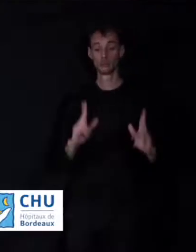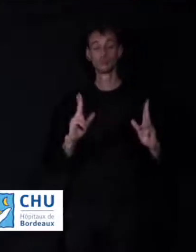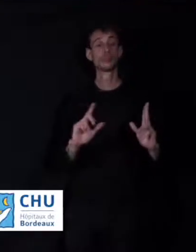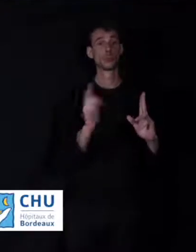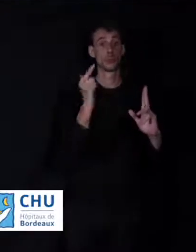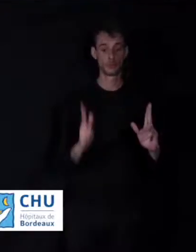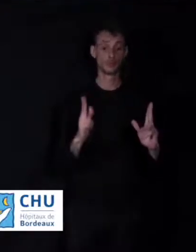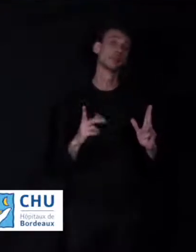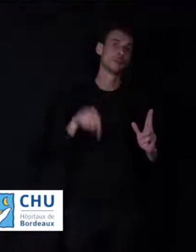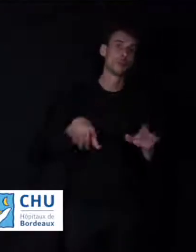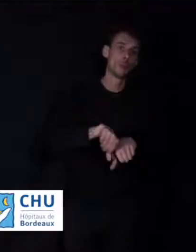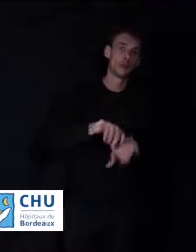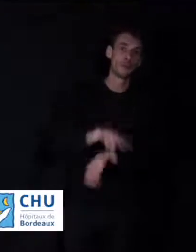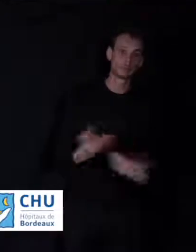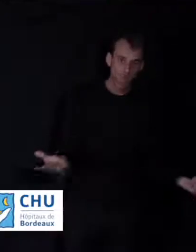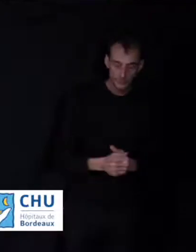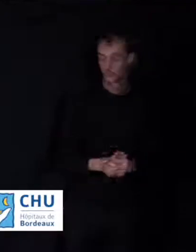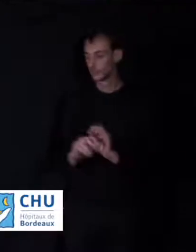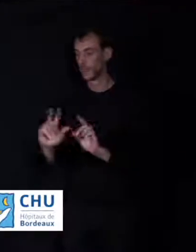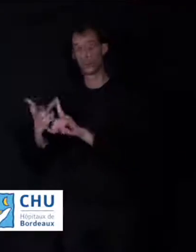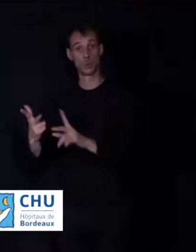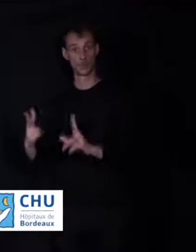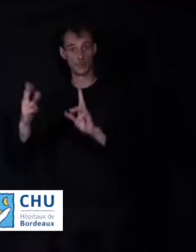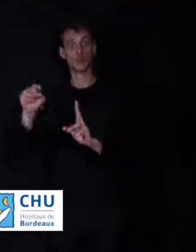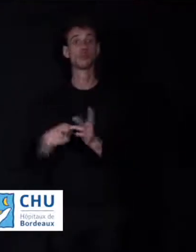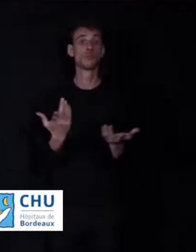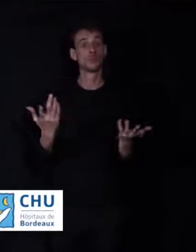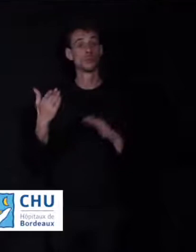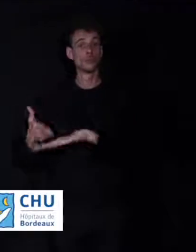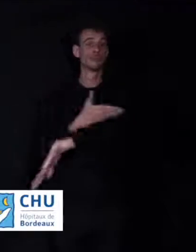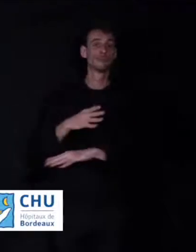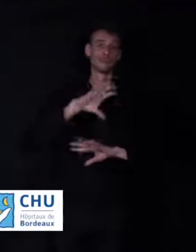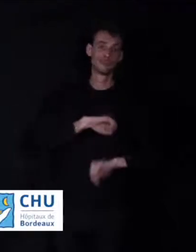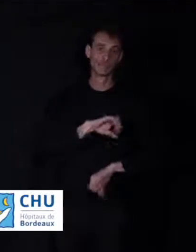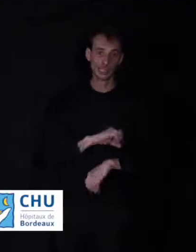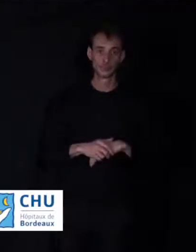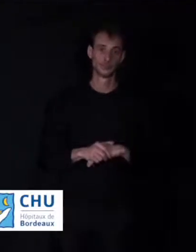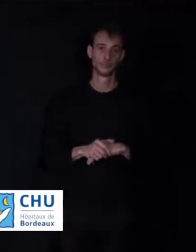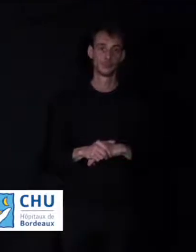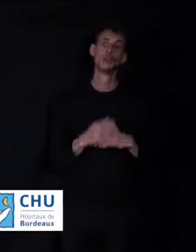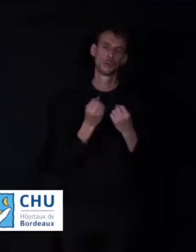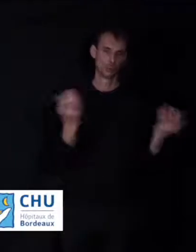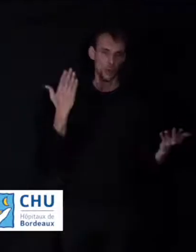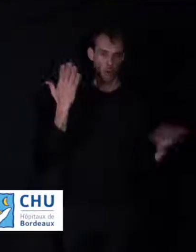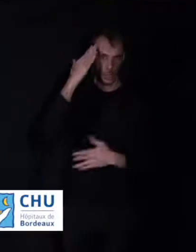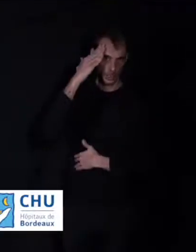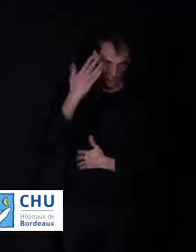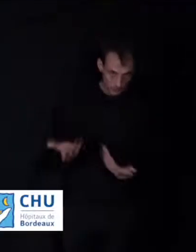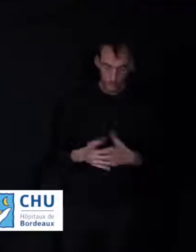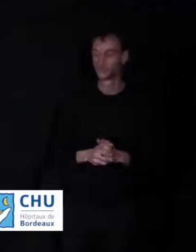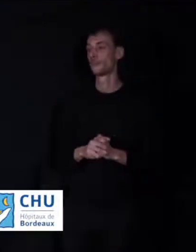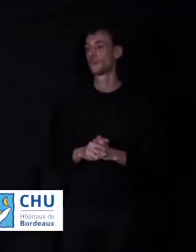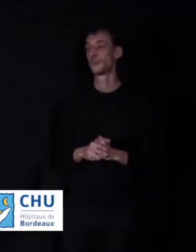des vaccins. Ensuite, les tester en préclinique, ça, c'est souvent les essais animaux. Et enfin, le développement